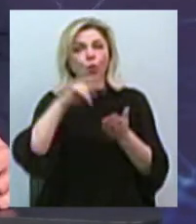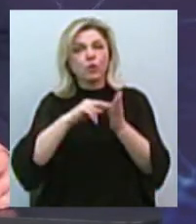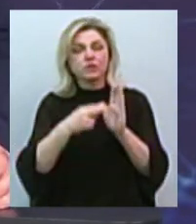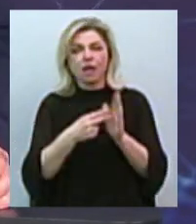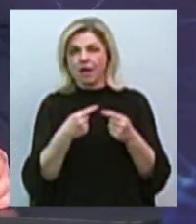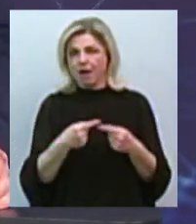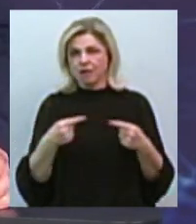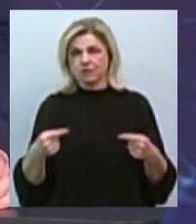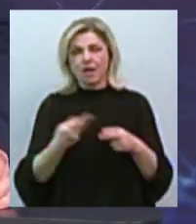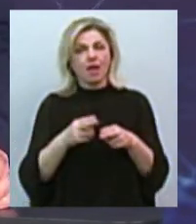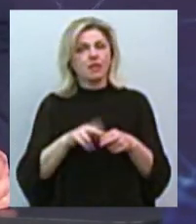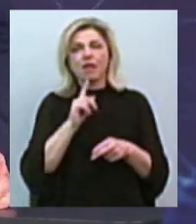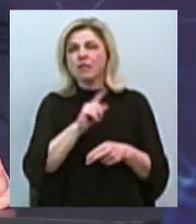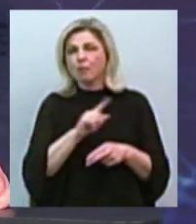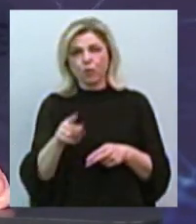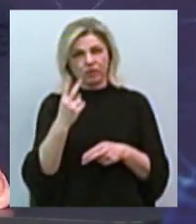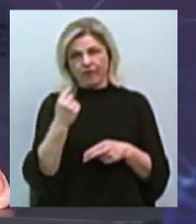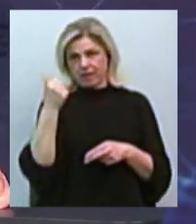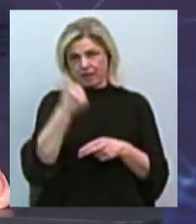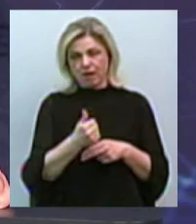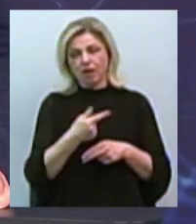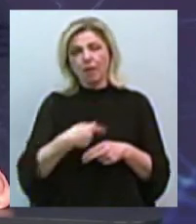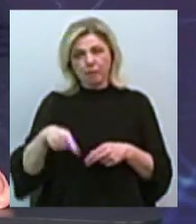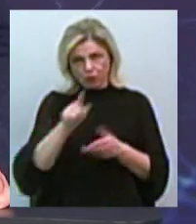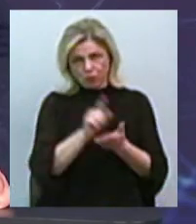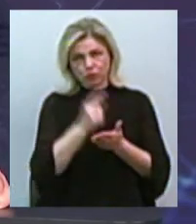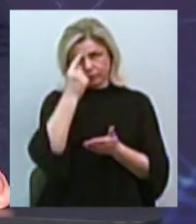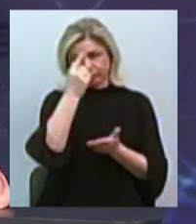никак не будет две недели. Мы должны к этому тоже быть готовы.